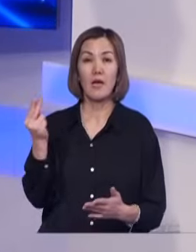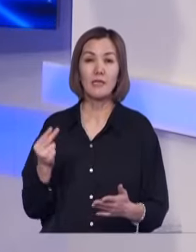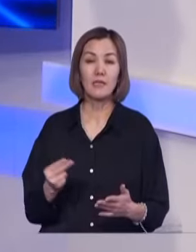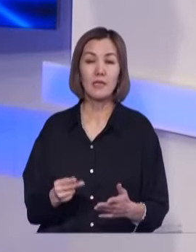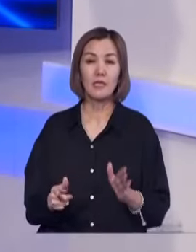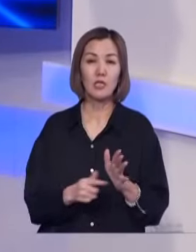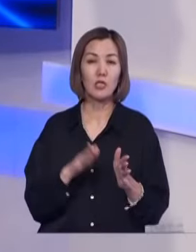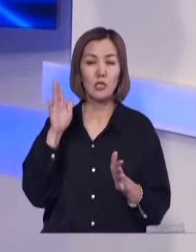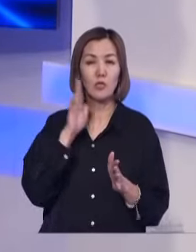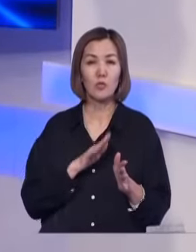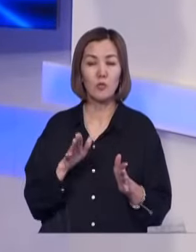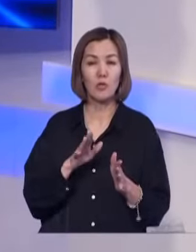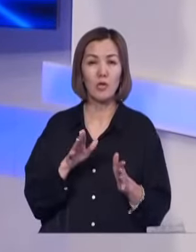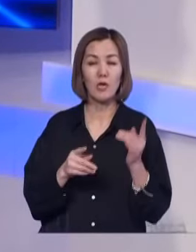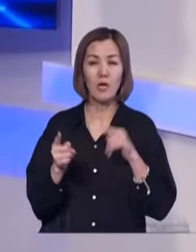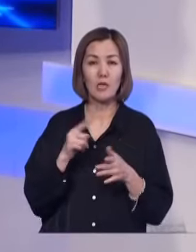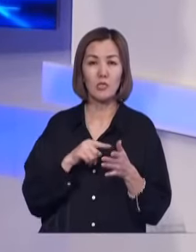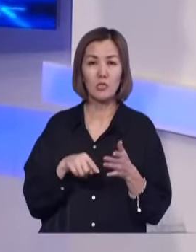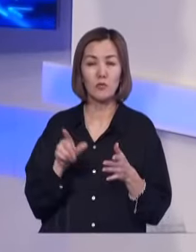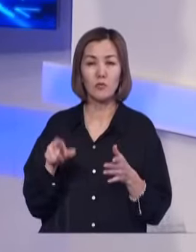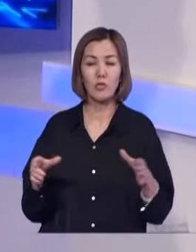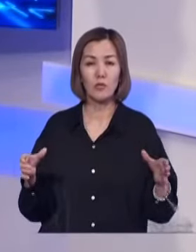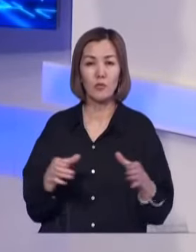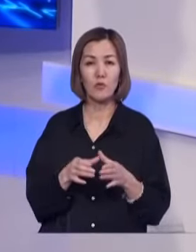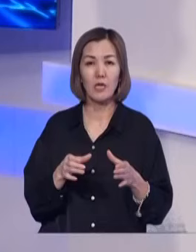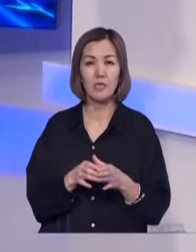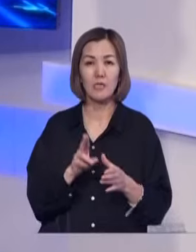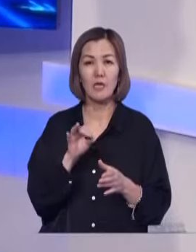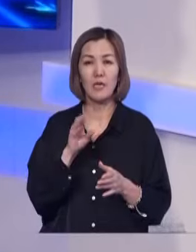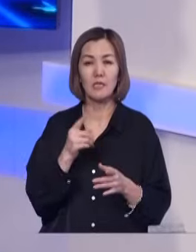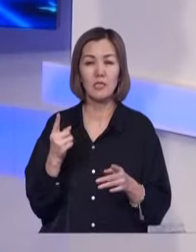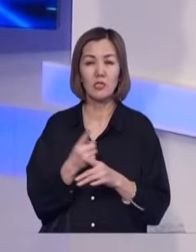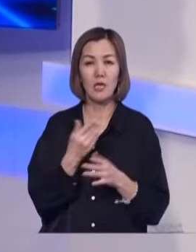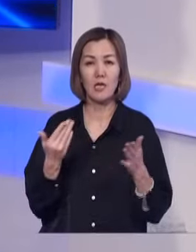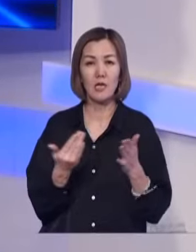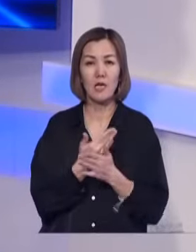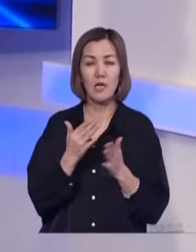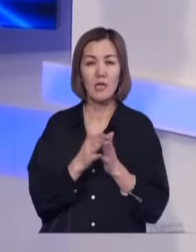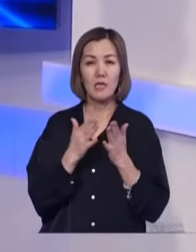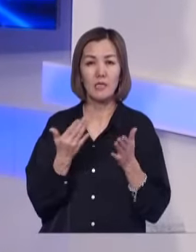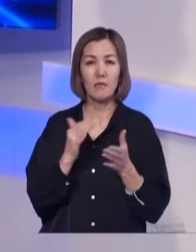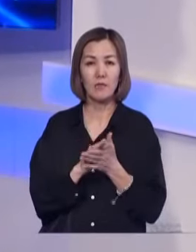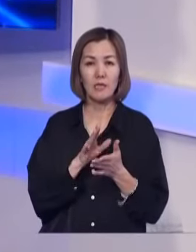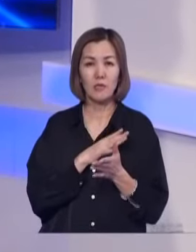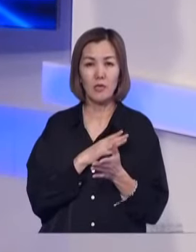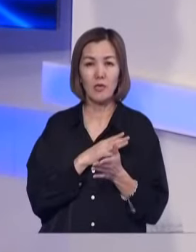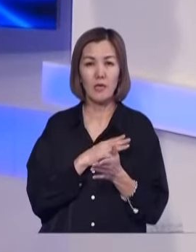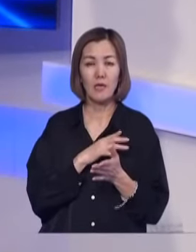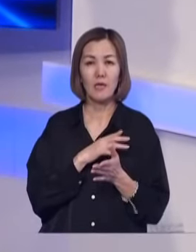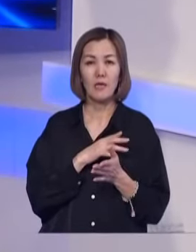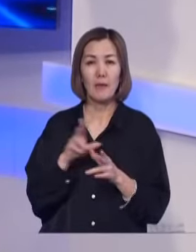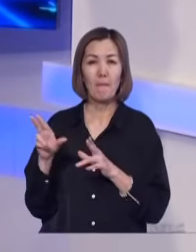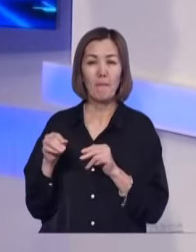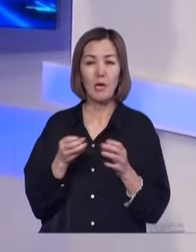Елордада жетісулық ақын жазушылар одағының мүшесі Гүлбақыт Қасеннің жаңа кітабының таныстырылымы өтіп, тұсауы кесілді. «Бақыт гүлі» атты